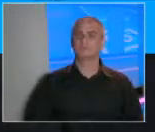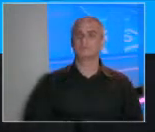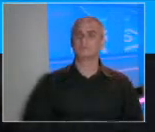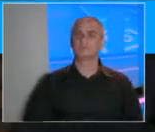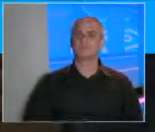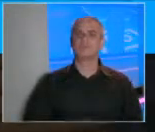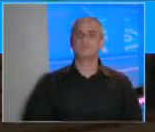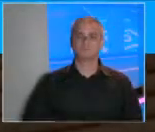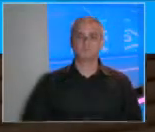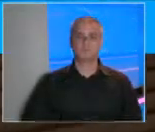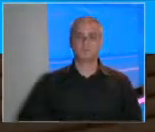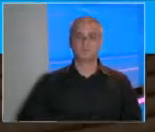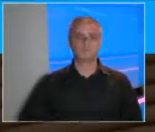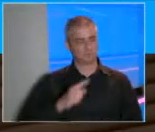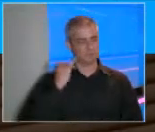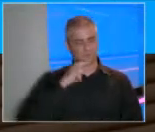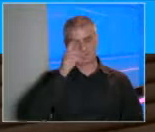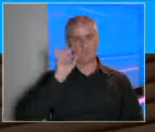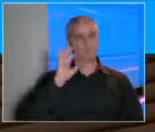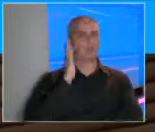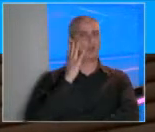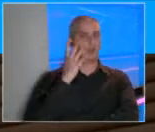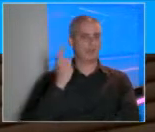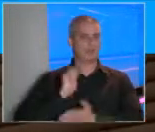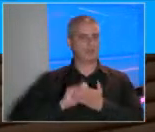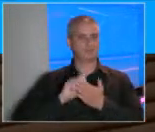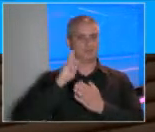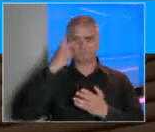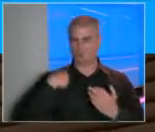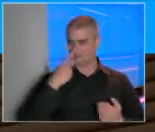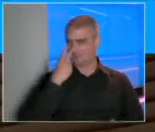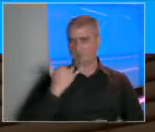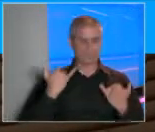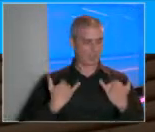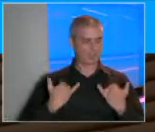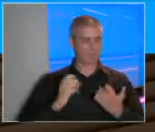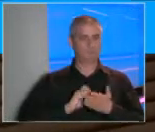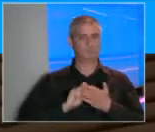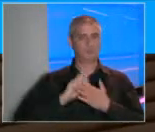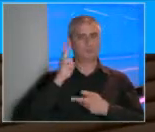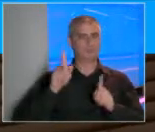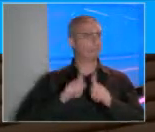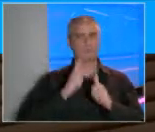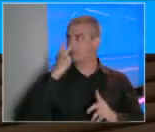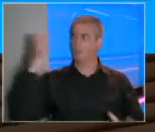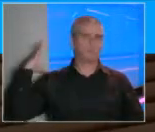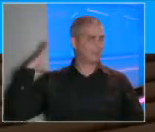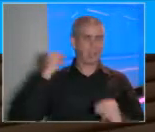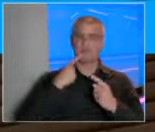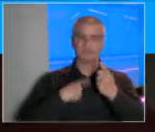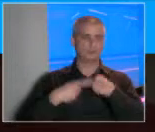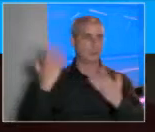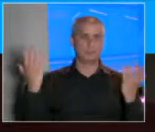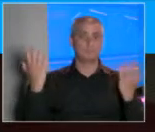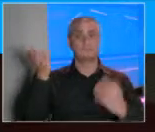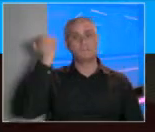נראה לי שהוא מביא גאוות יחידה של גולנצ'יקים למשרד החוץ. אני ראיתי היום את משרד החוץ כמו שלא ראיתי אותו הרבה שנים,